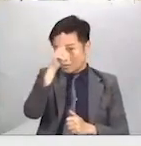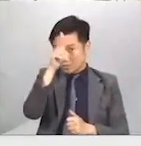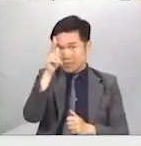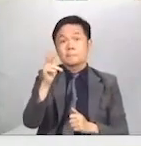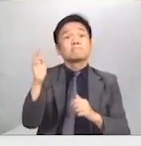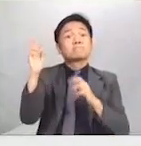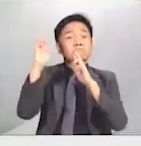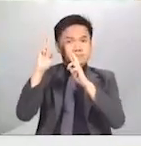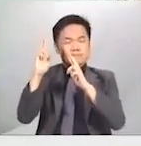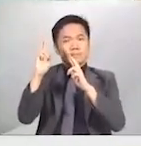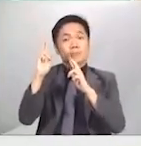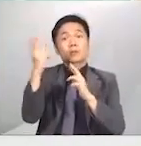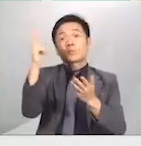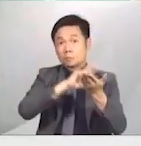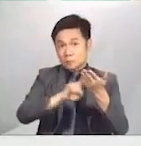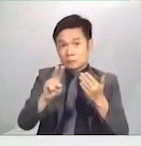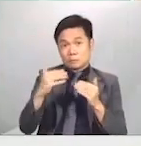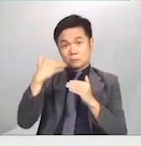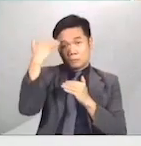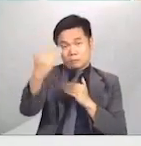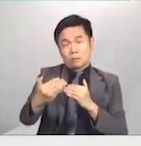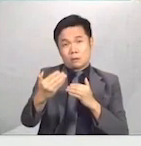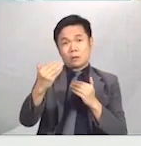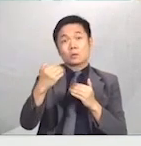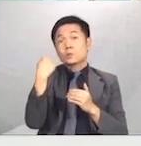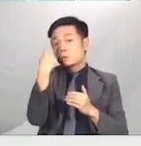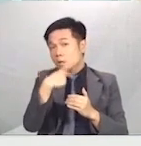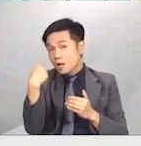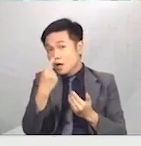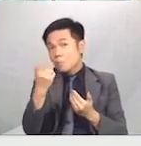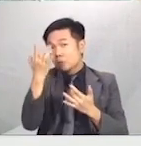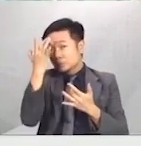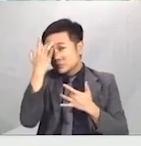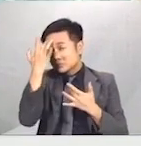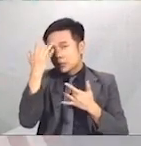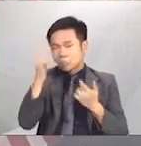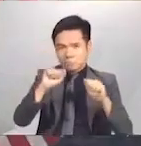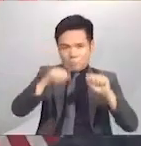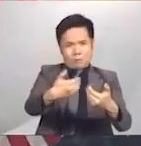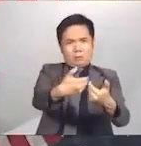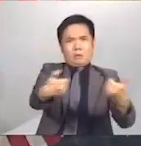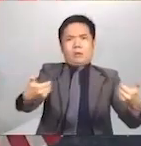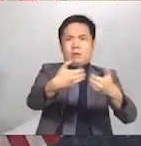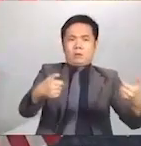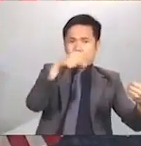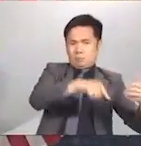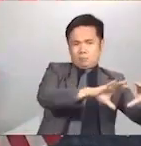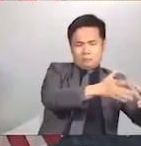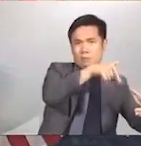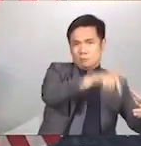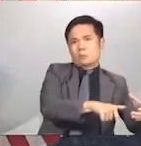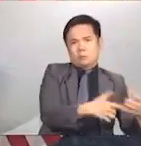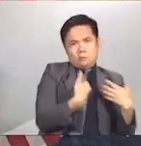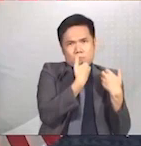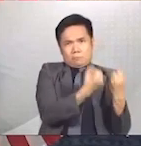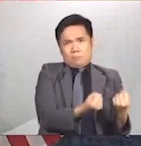tempoh 2 minggu, mereka yang mempunyai simptom berjaya diasingkan untuk diberikan rawatan,